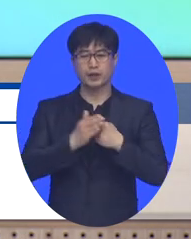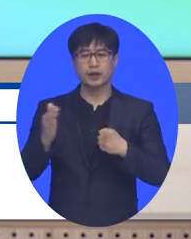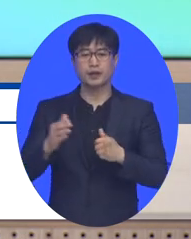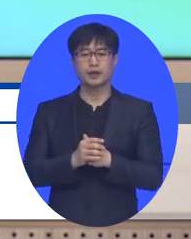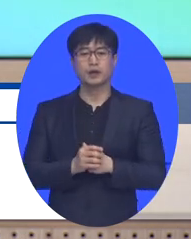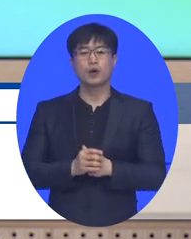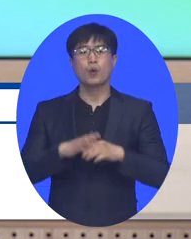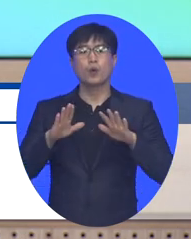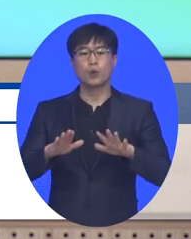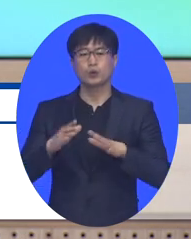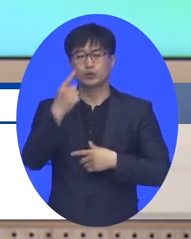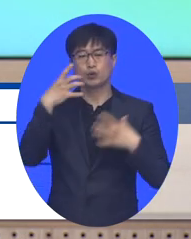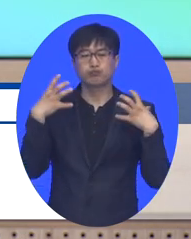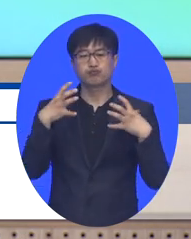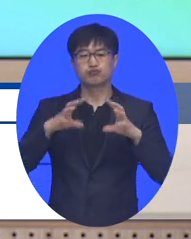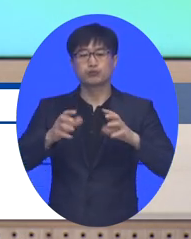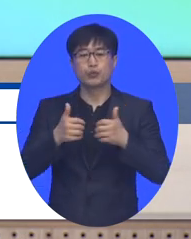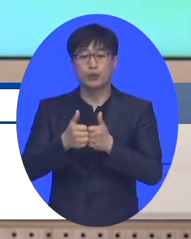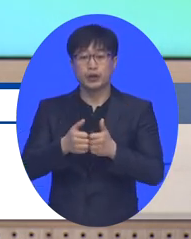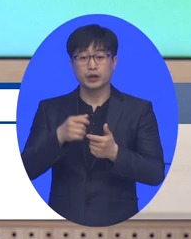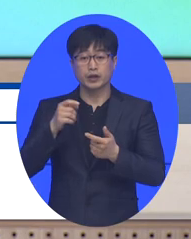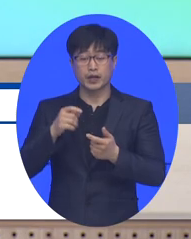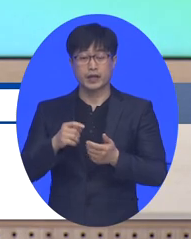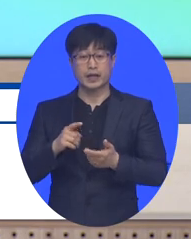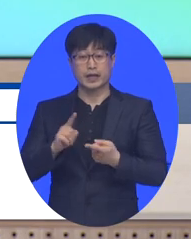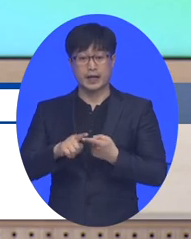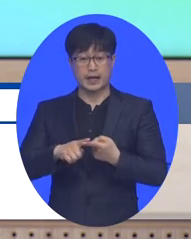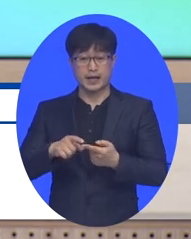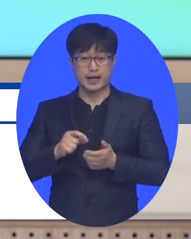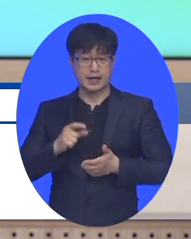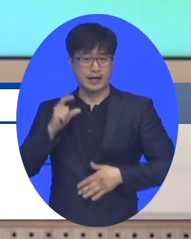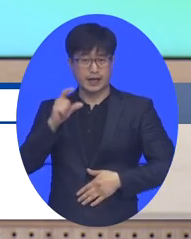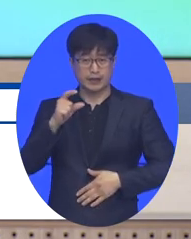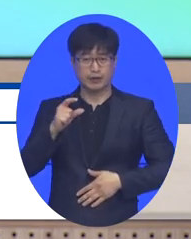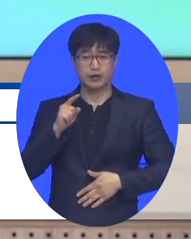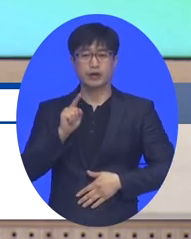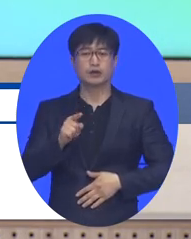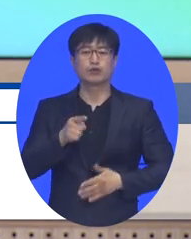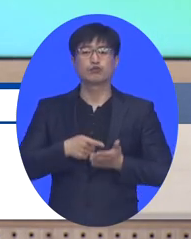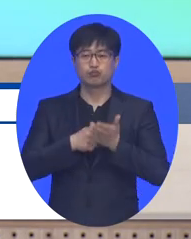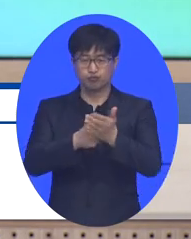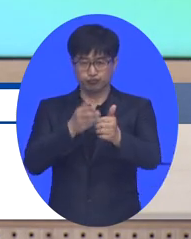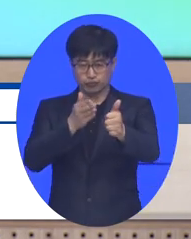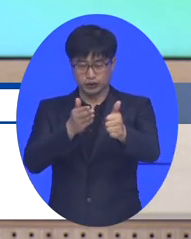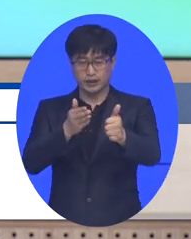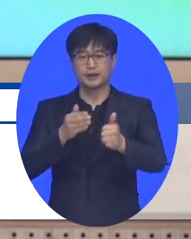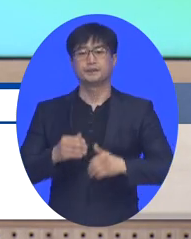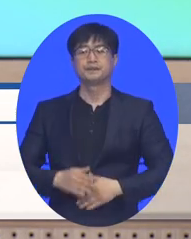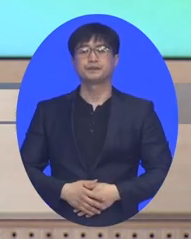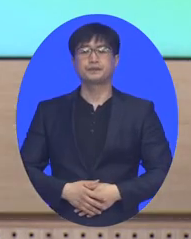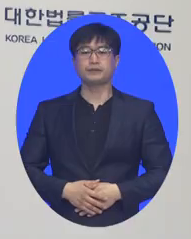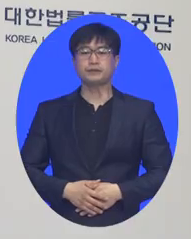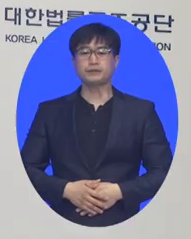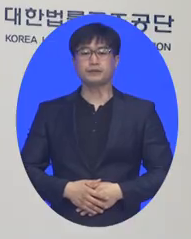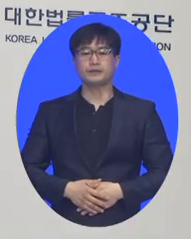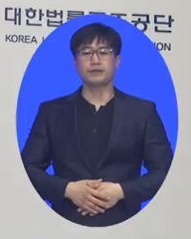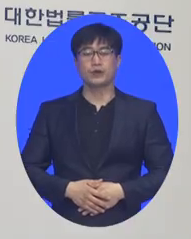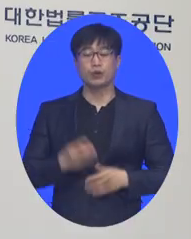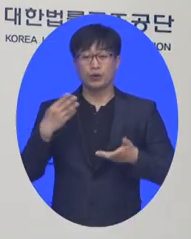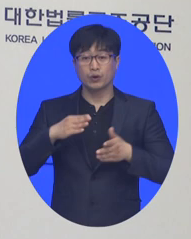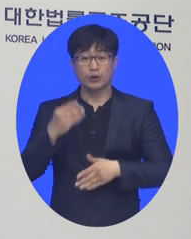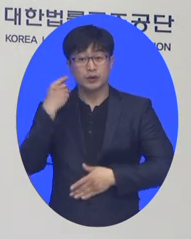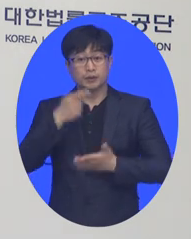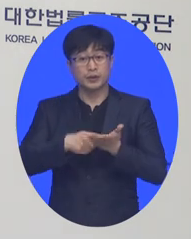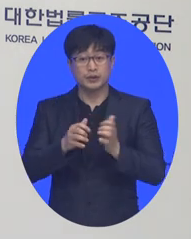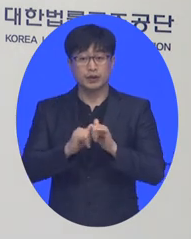시급하기 때문에 오늘 정부와 국회에 대해서 강력하게 이와 같은 것을 촉구하는 바입니다